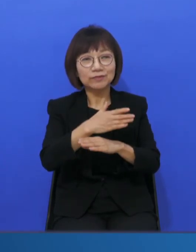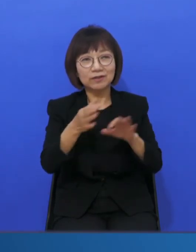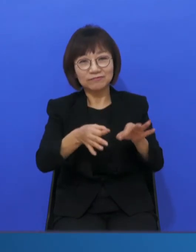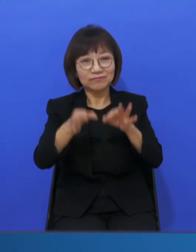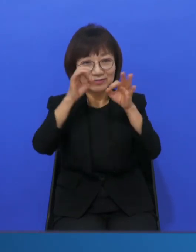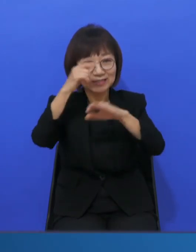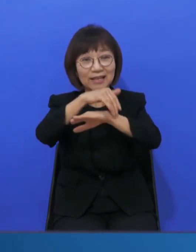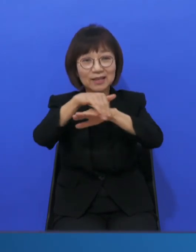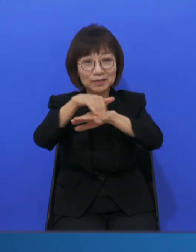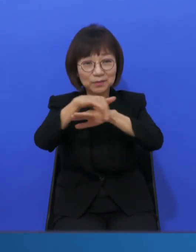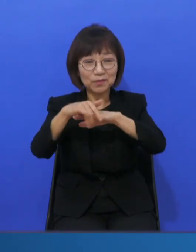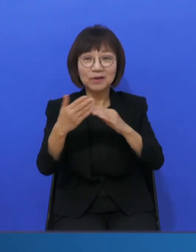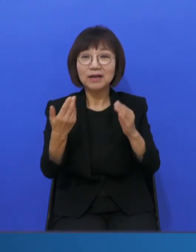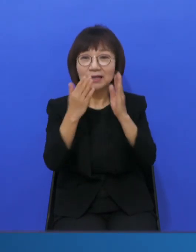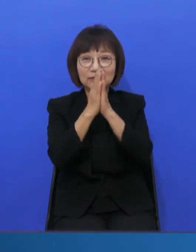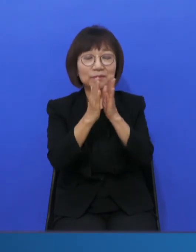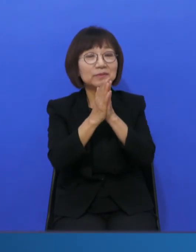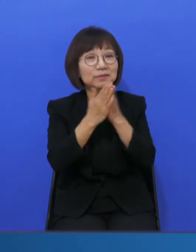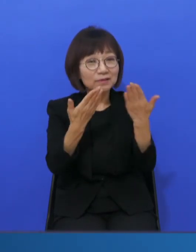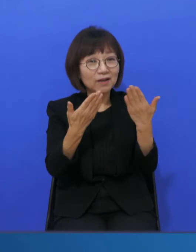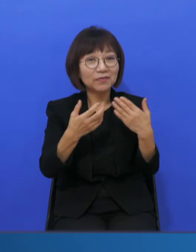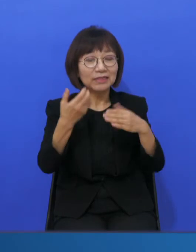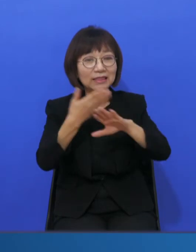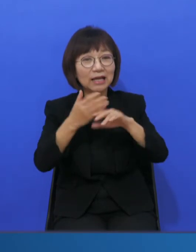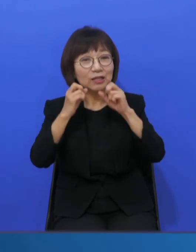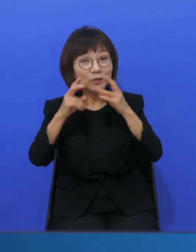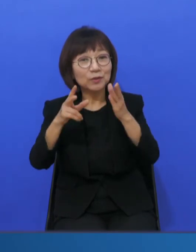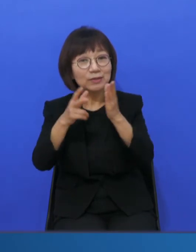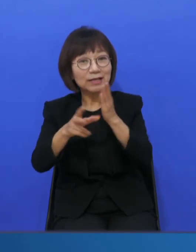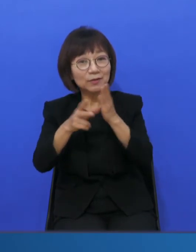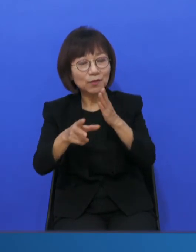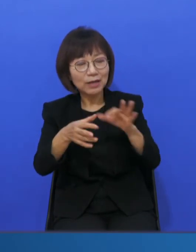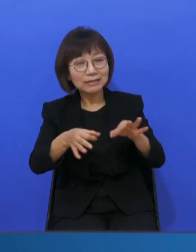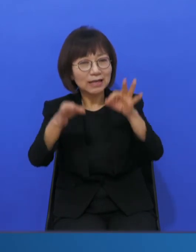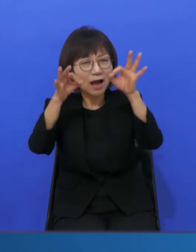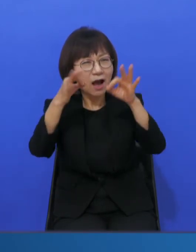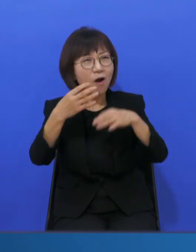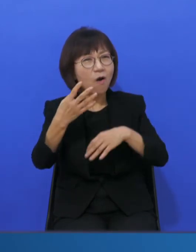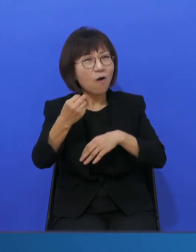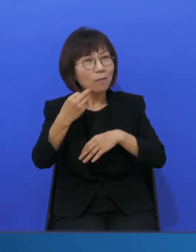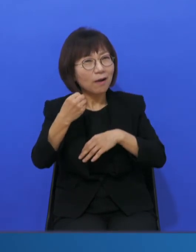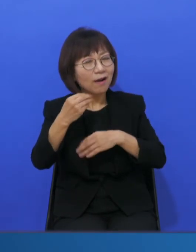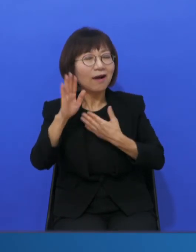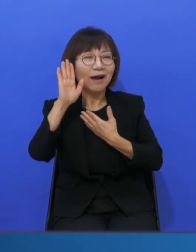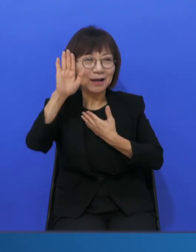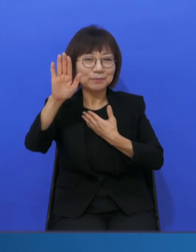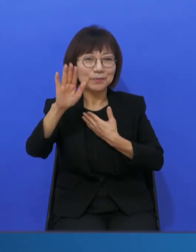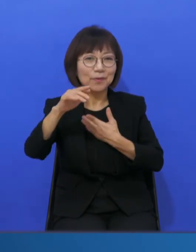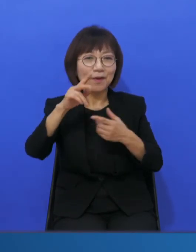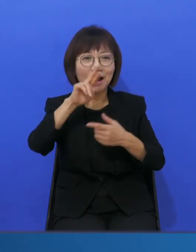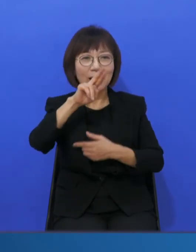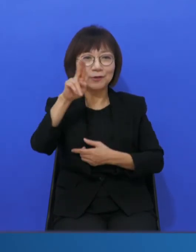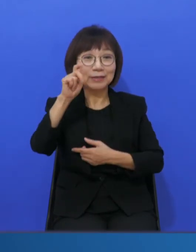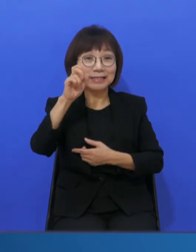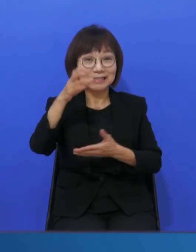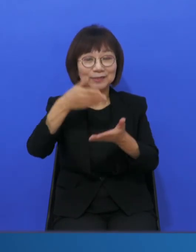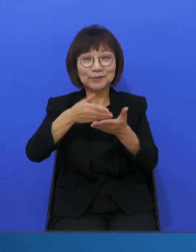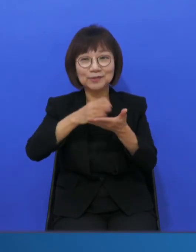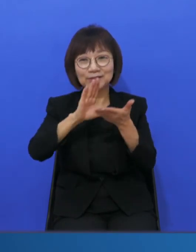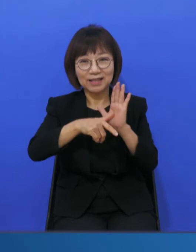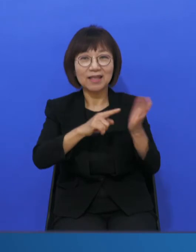계획이고요. 기도수첩이나 다른 전도 자료의 정확한 인상 금액은 추후 RUTC 뉴스를 통해 안내될